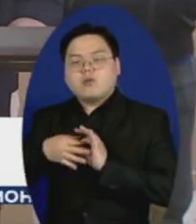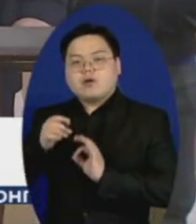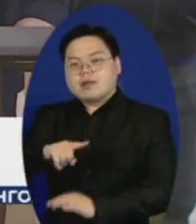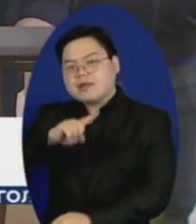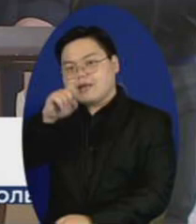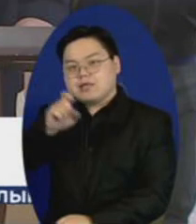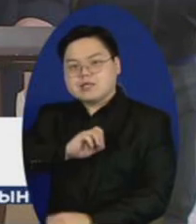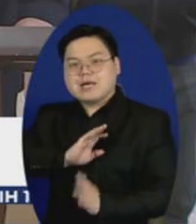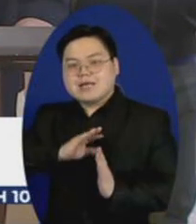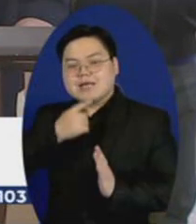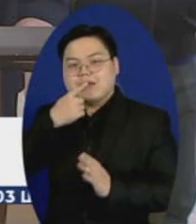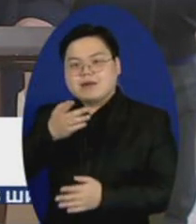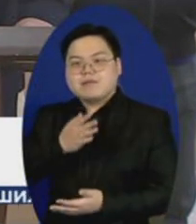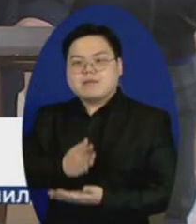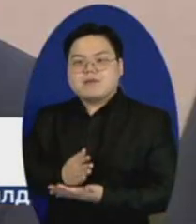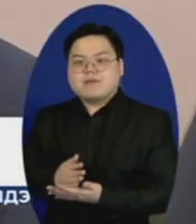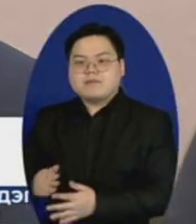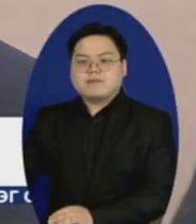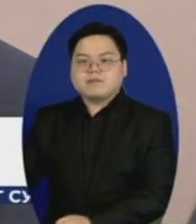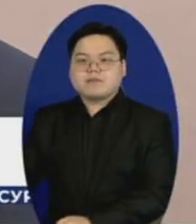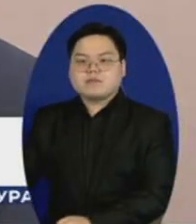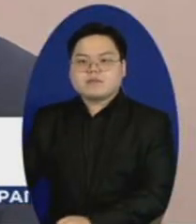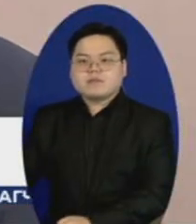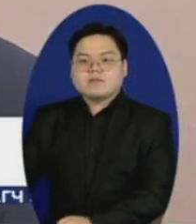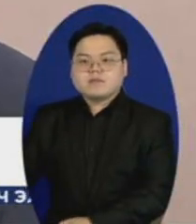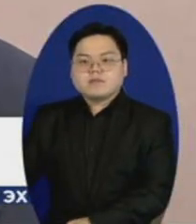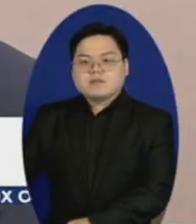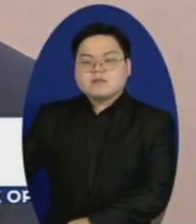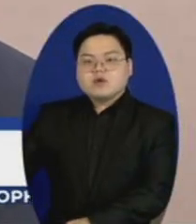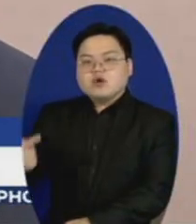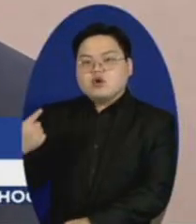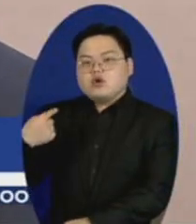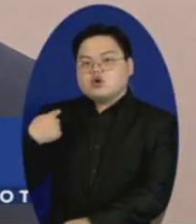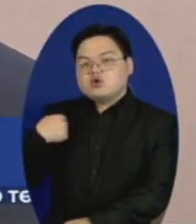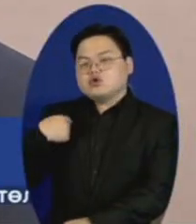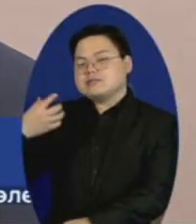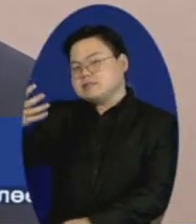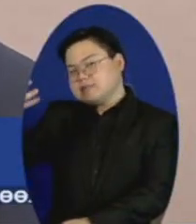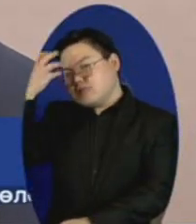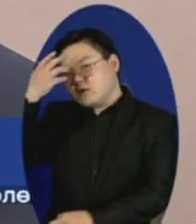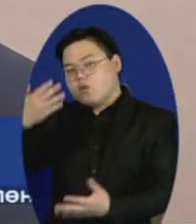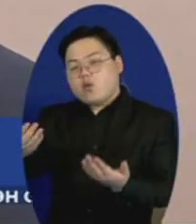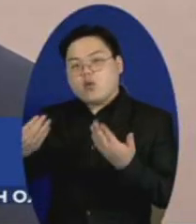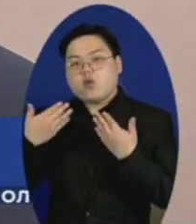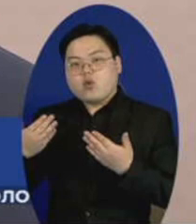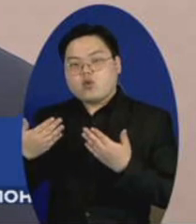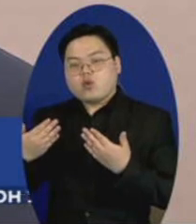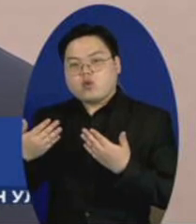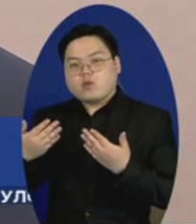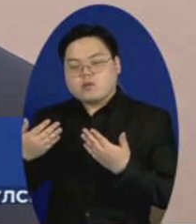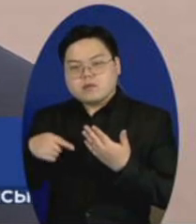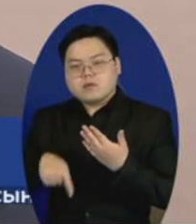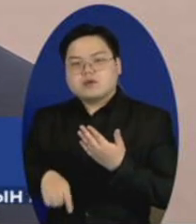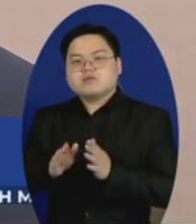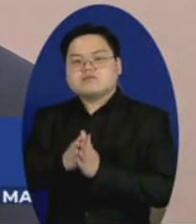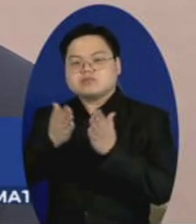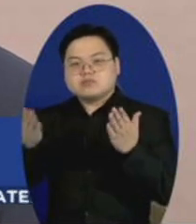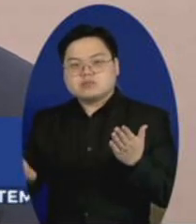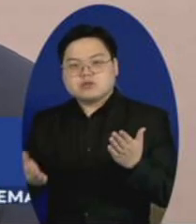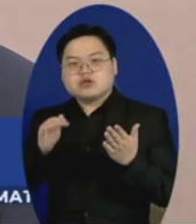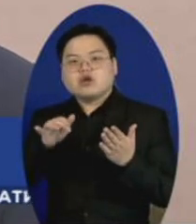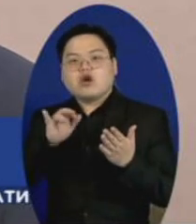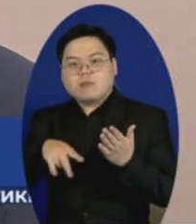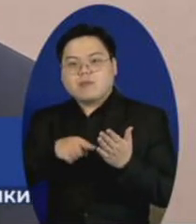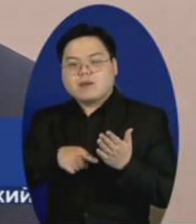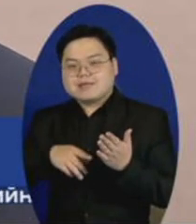ч байр сууриа илэрхийлсэн юм а. Өчигдөр засгийн газрын хурлаан дээр өнөөдрийн сонин дээрээ сонсох юм бол оюун эрдэн сайд